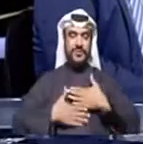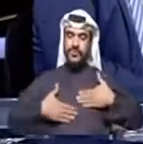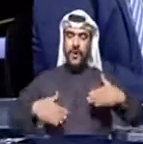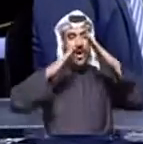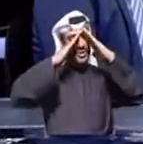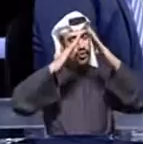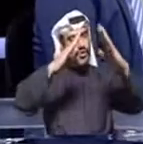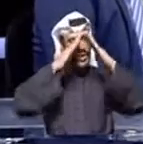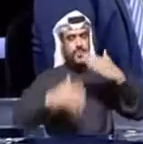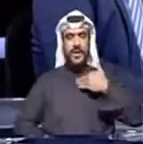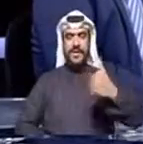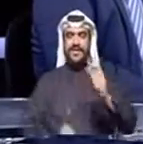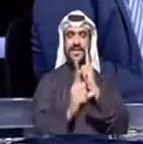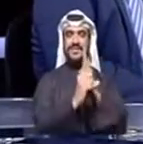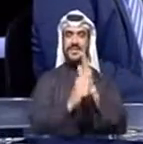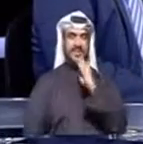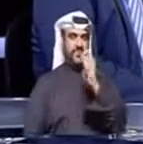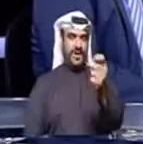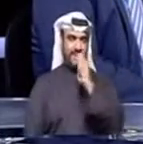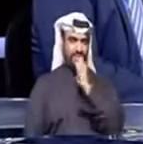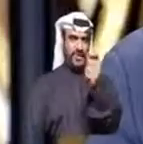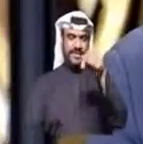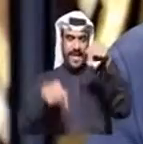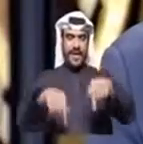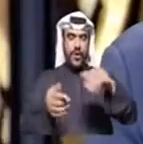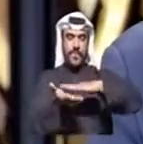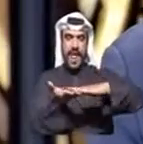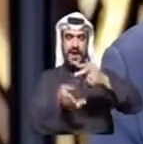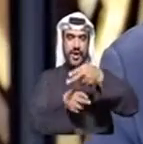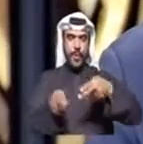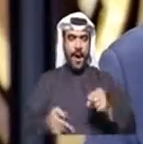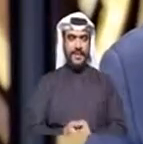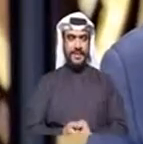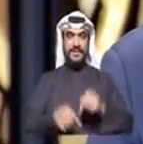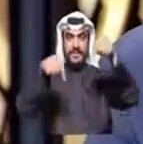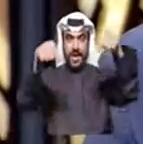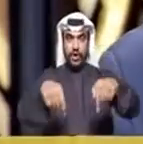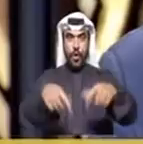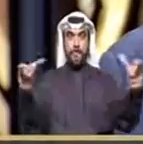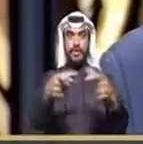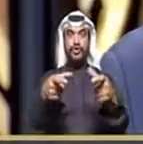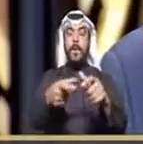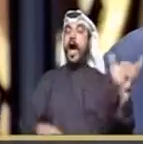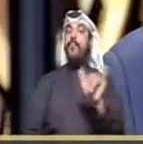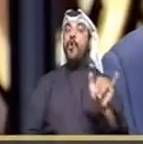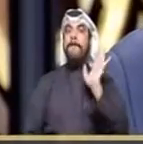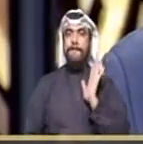الكريمة وإتاحة الفرصة لنا أيضا لقاء وكوننا هنا اليوم. اللي صار اليوم كان اجتماع مهم